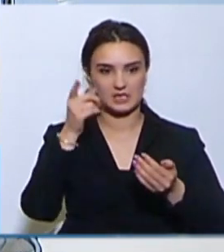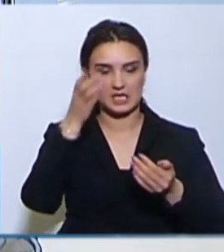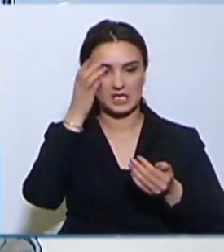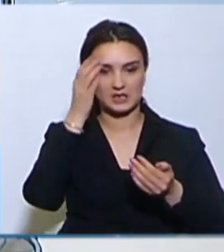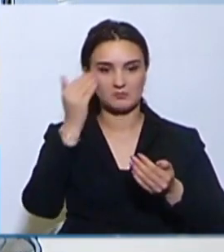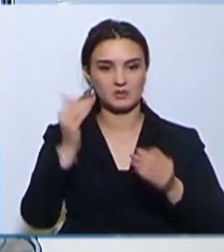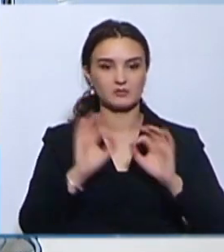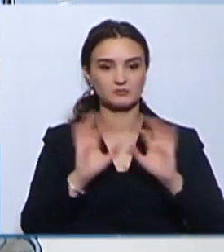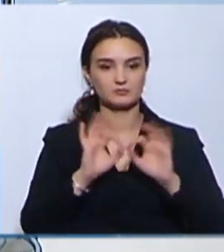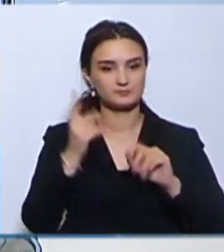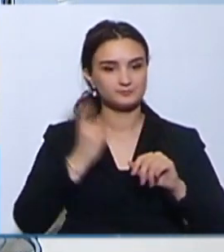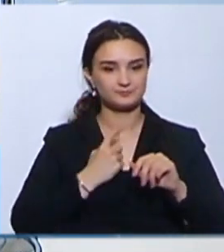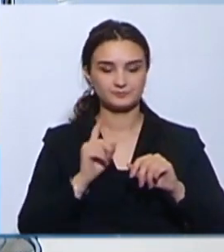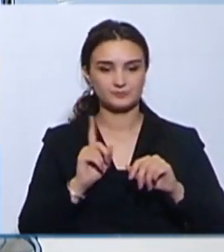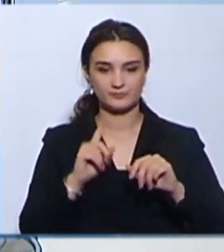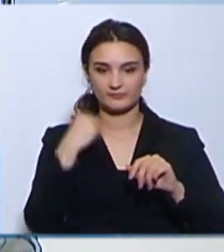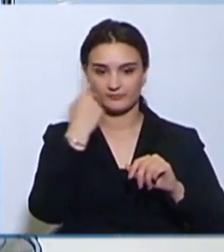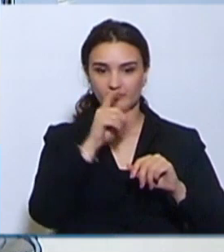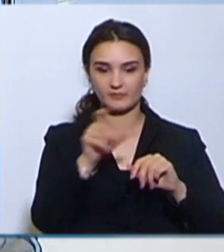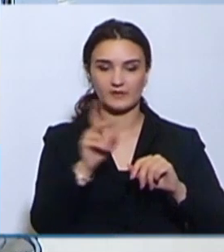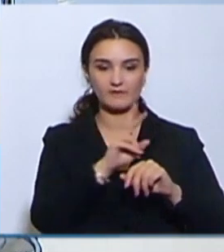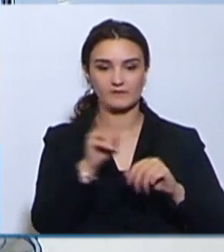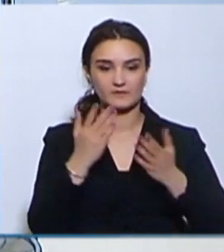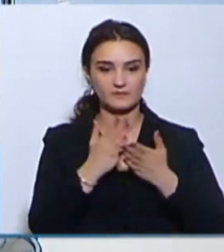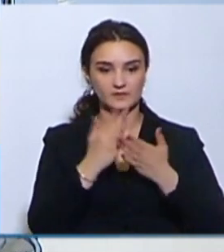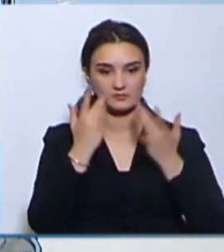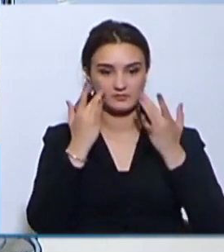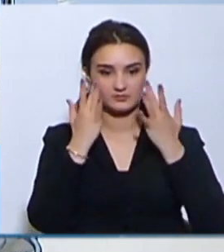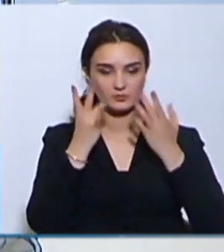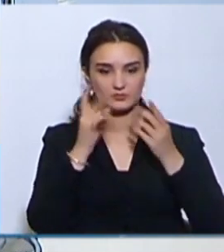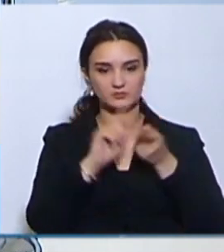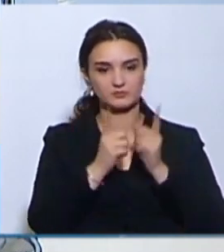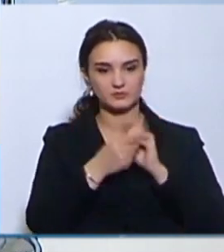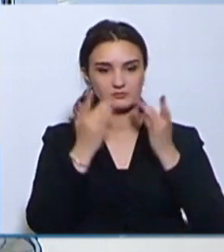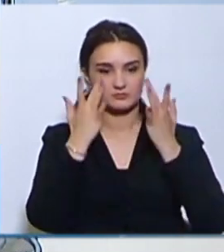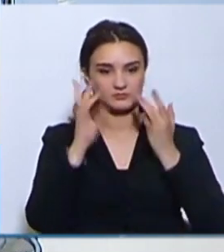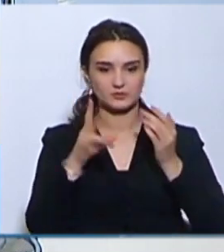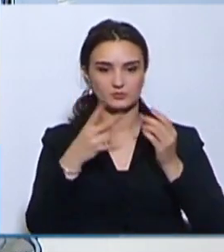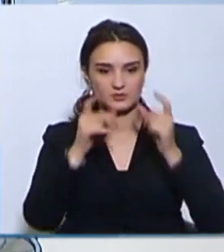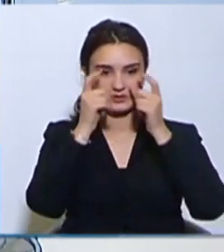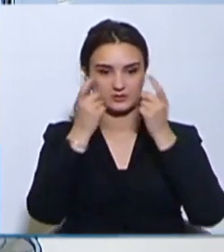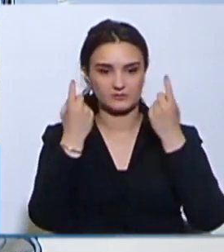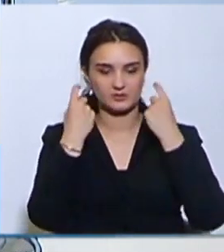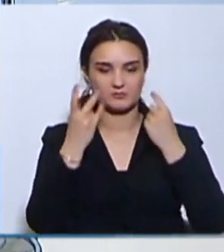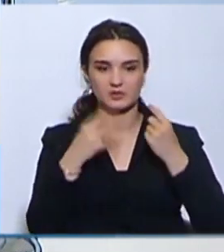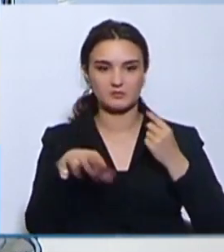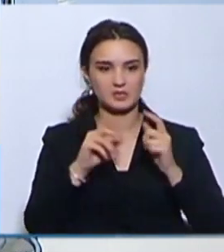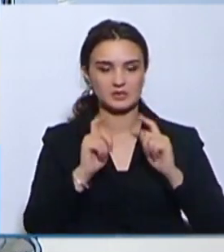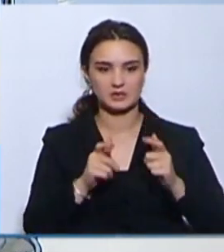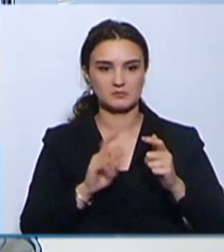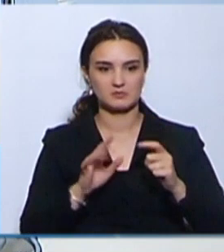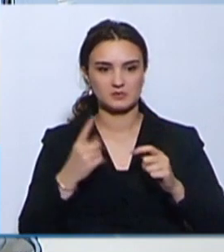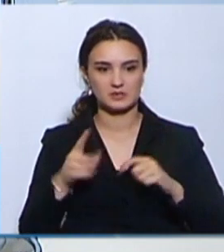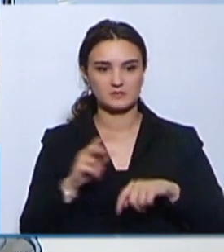მოწოდება არის, რომ ის პირები, რომლებიც ლინზებს ატარებდნენ, გადავიდნენ სათვალის ტარებაზე, თუმცა ამას არ ეთანხმებიან